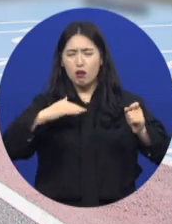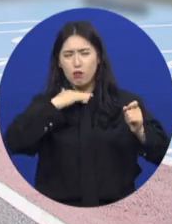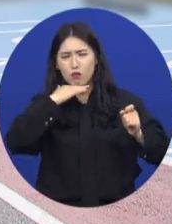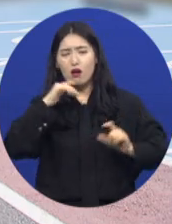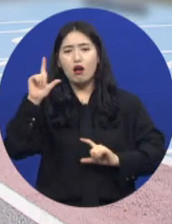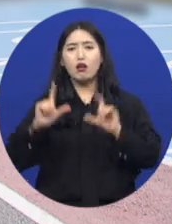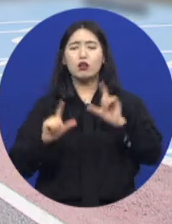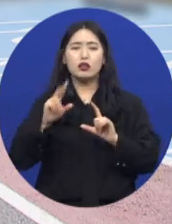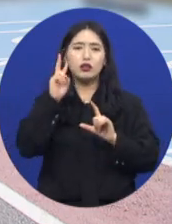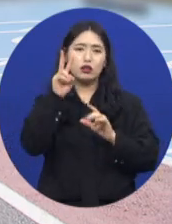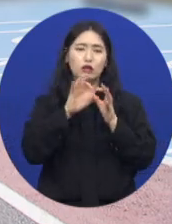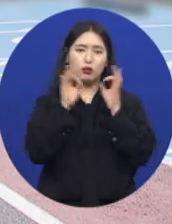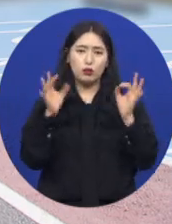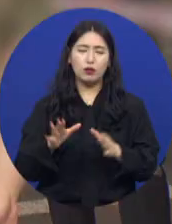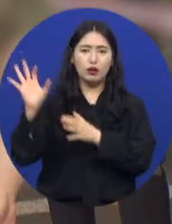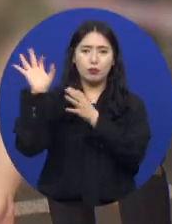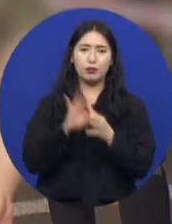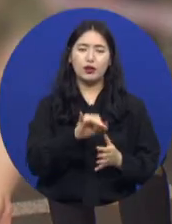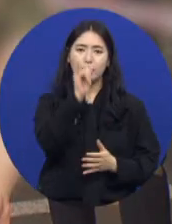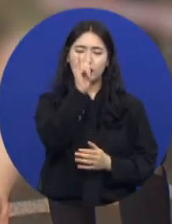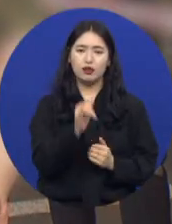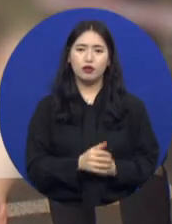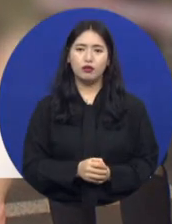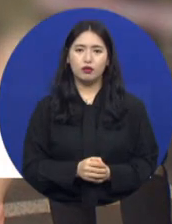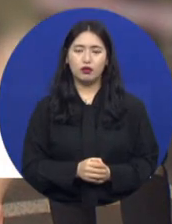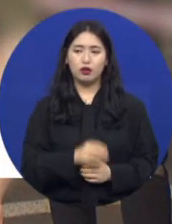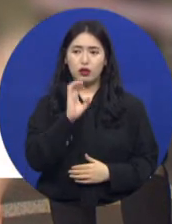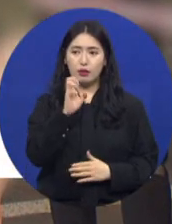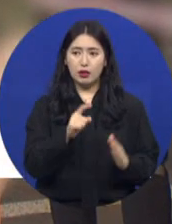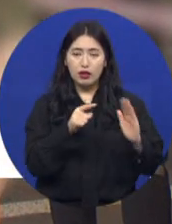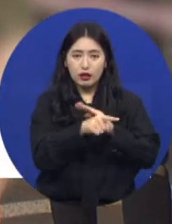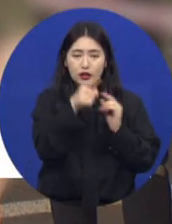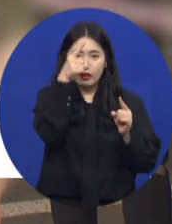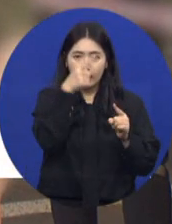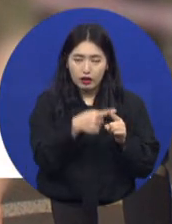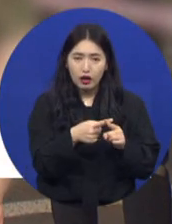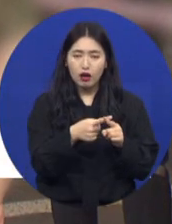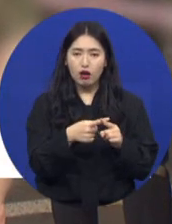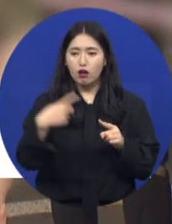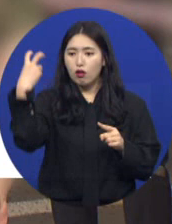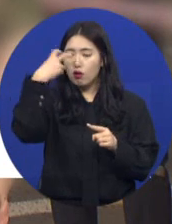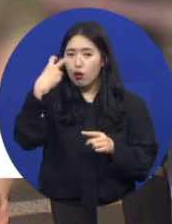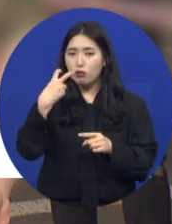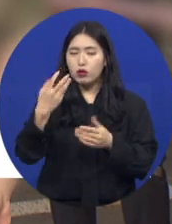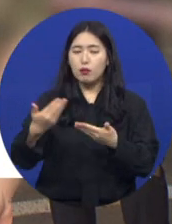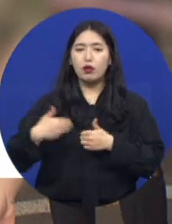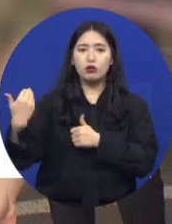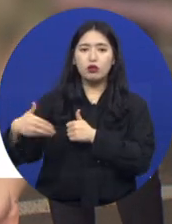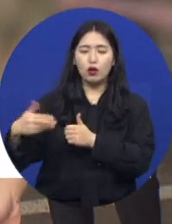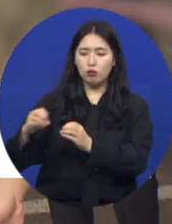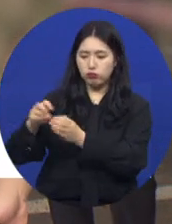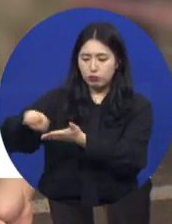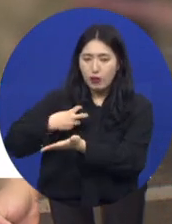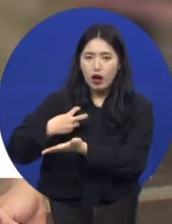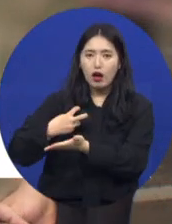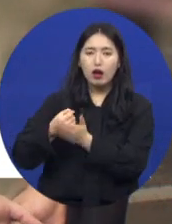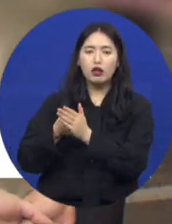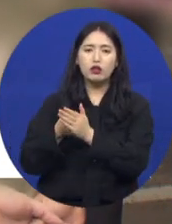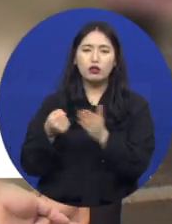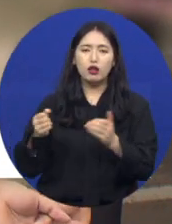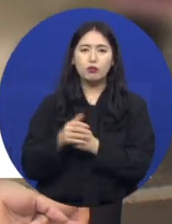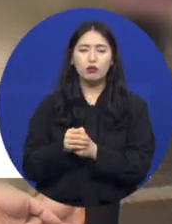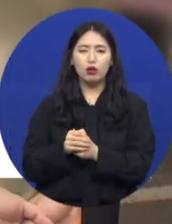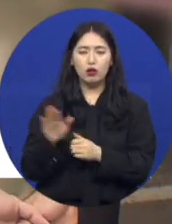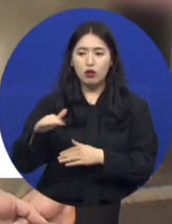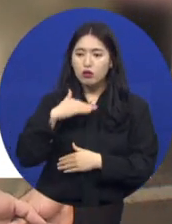현상이 이틀째 이어졌습니다. 이마트 갔다가 검사받으라고 문자가 와서 받으러 왔어요. 또